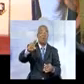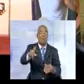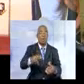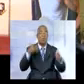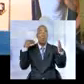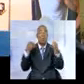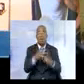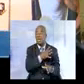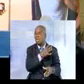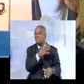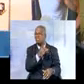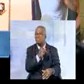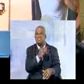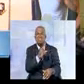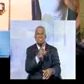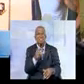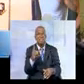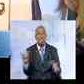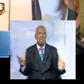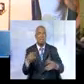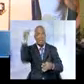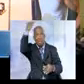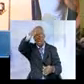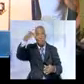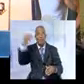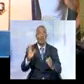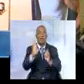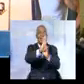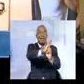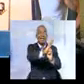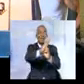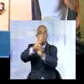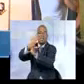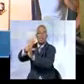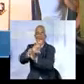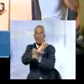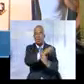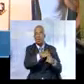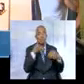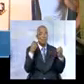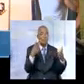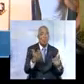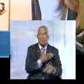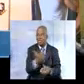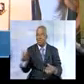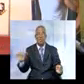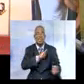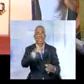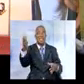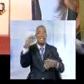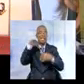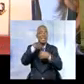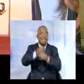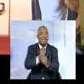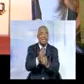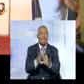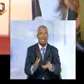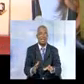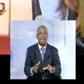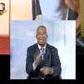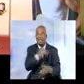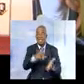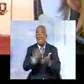sol ivoirien démontre que ça marche entre les deux pays. La deuxième chose, c'est que ce salon est l'occasion